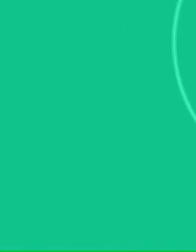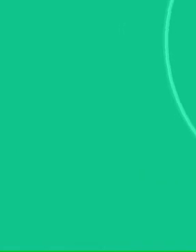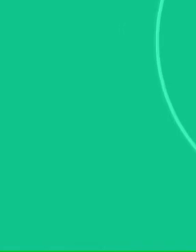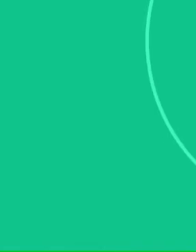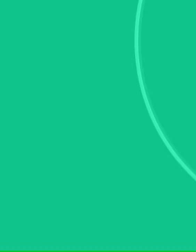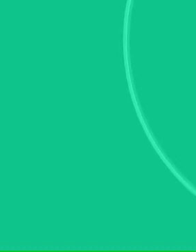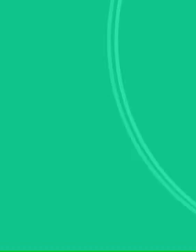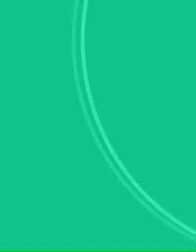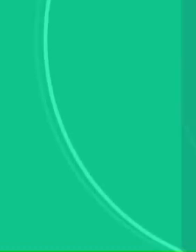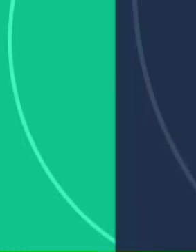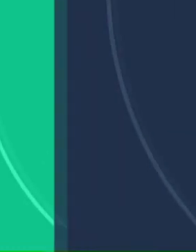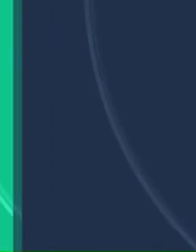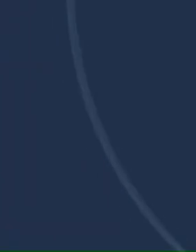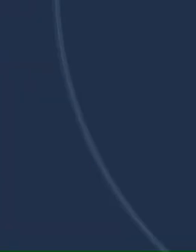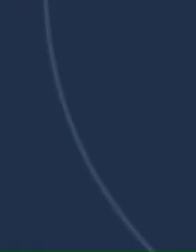Музика